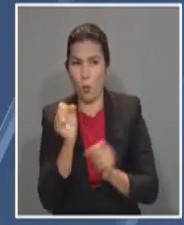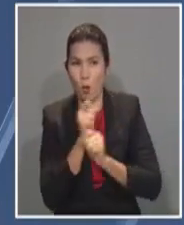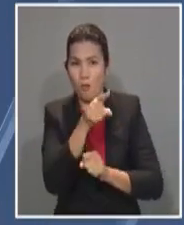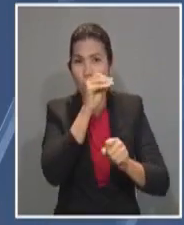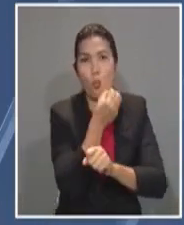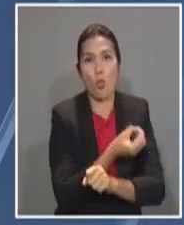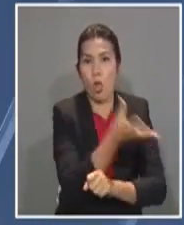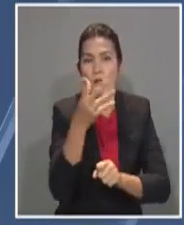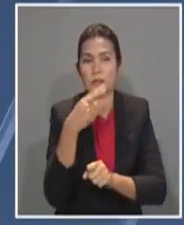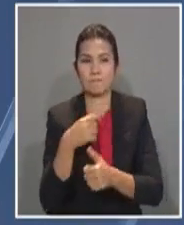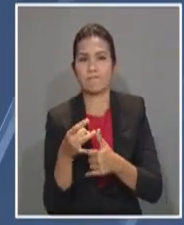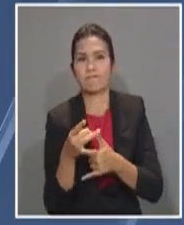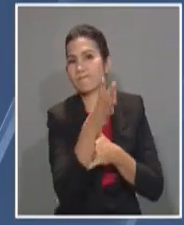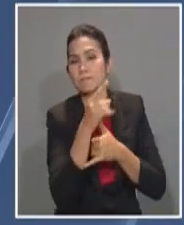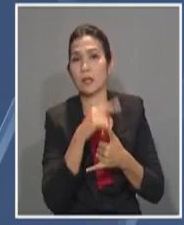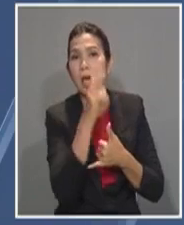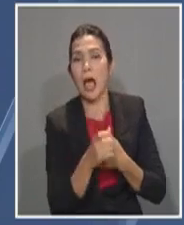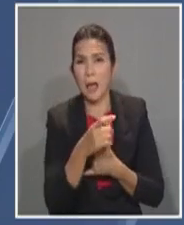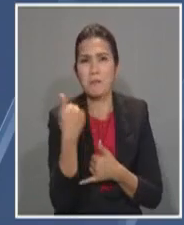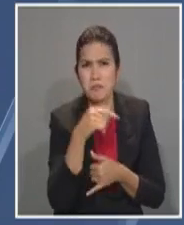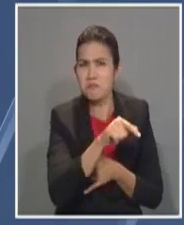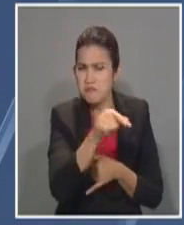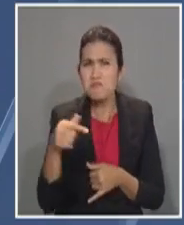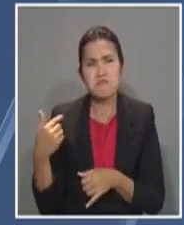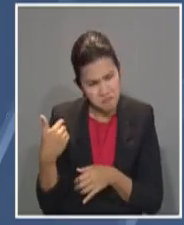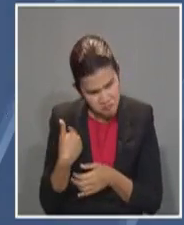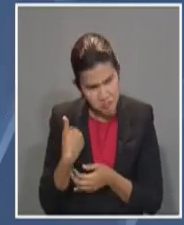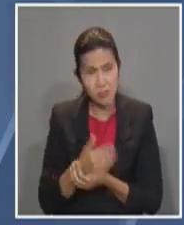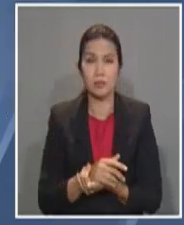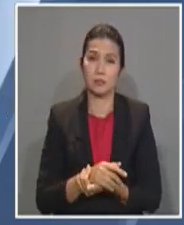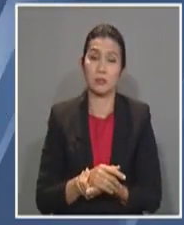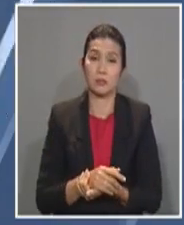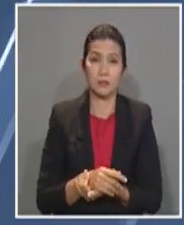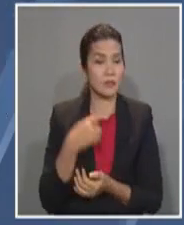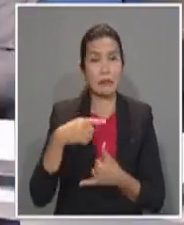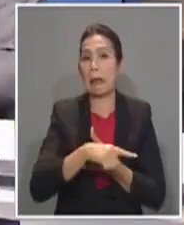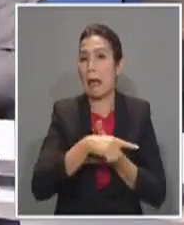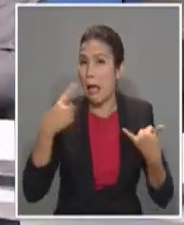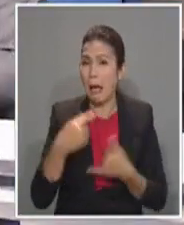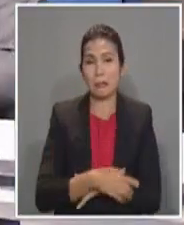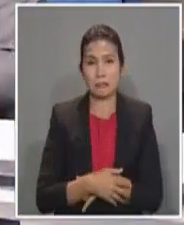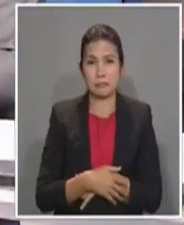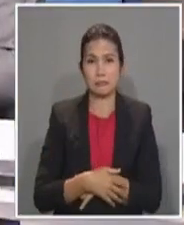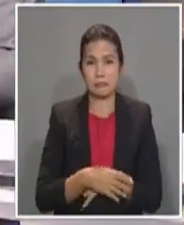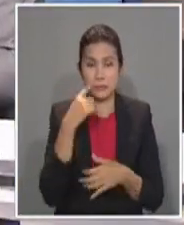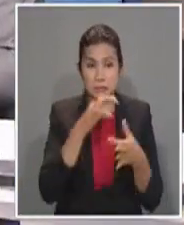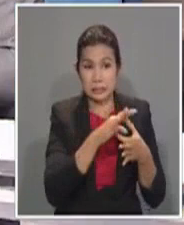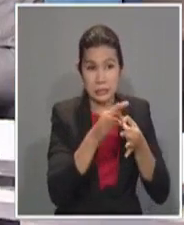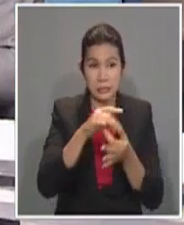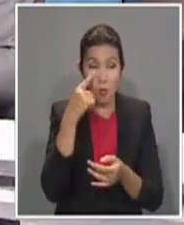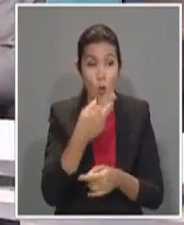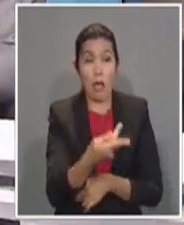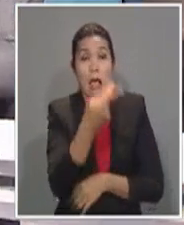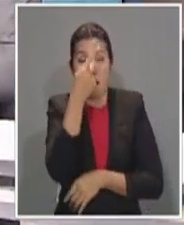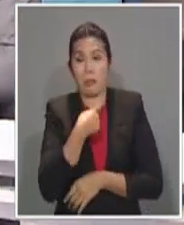ตัดตอนไม่ให้ตอนพันไม่ให้ขยายพันนะตัดตอนเนี่ยคือฆ่าตัดตอน ไม่ให้สาวไปถึงต้นตัว